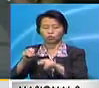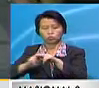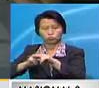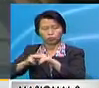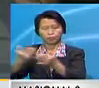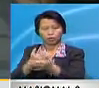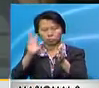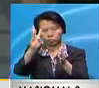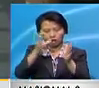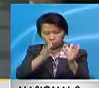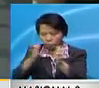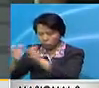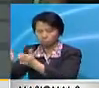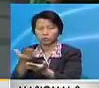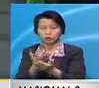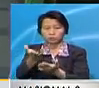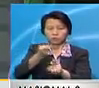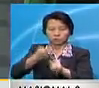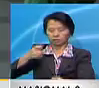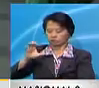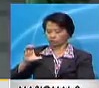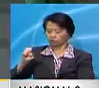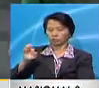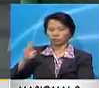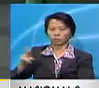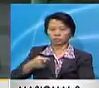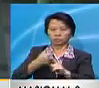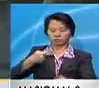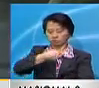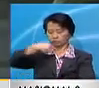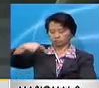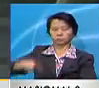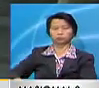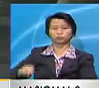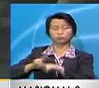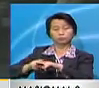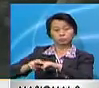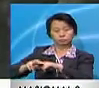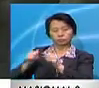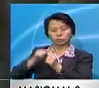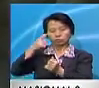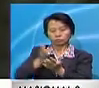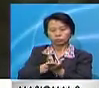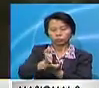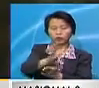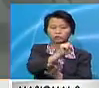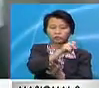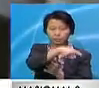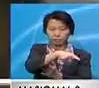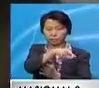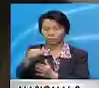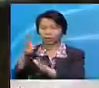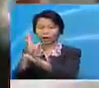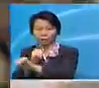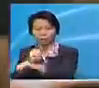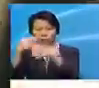enam gerabak yang dibeli daripada CSR zujo electric locomotif company China untuk laluan seri Petaling Ampang